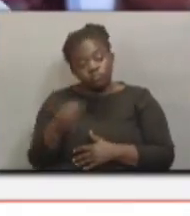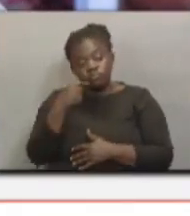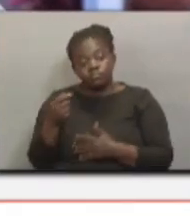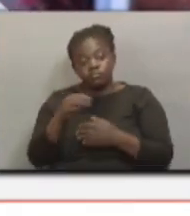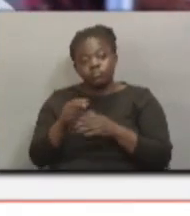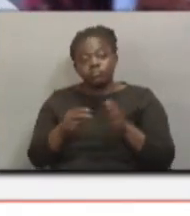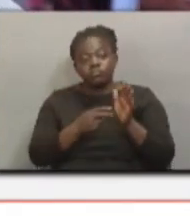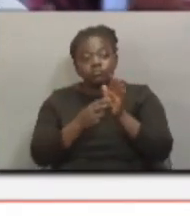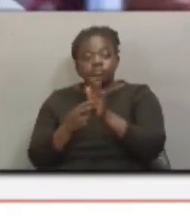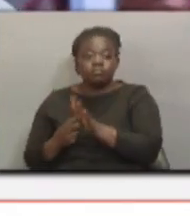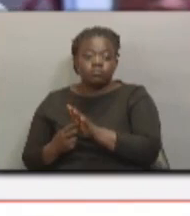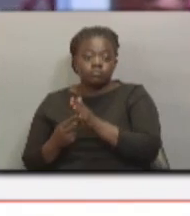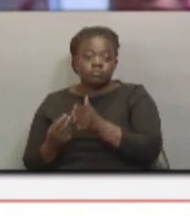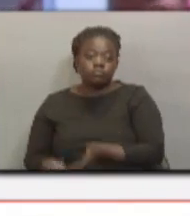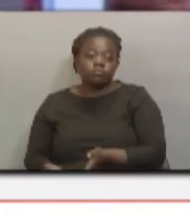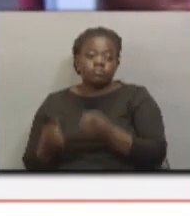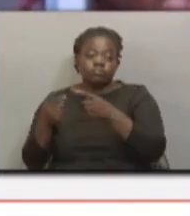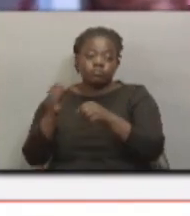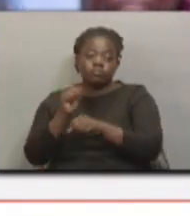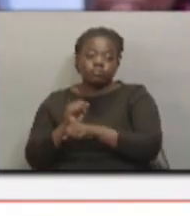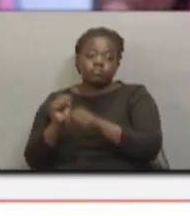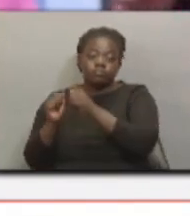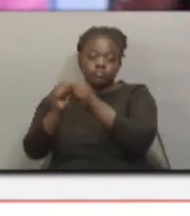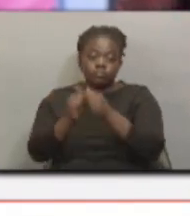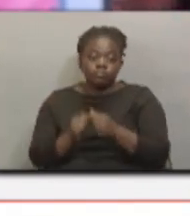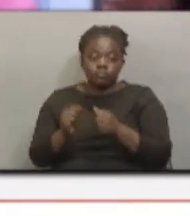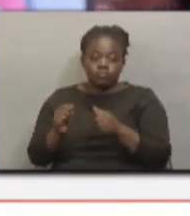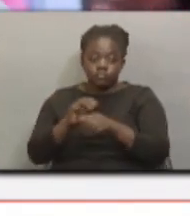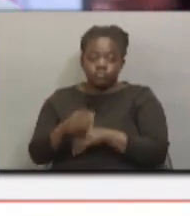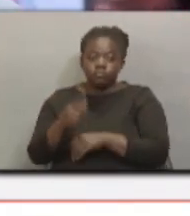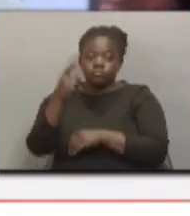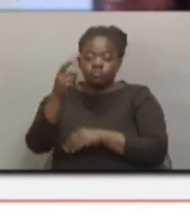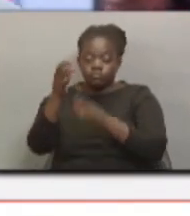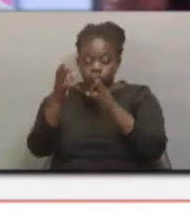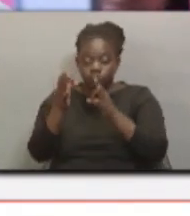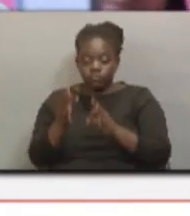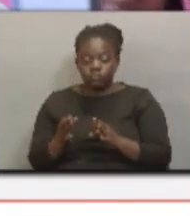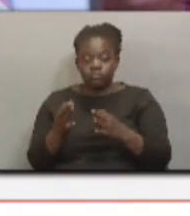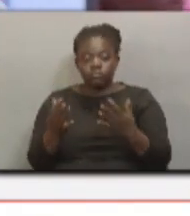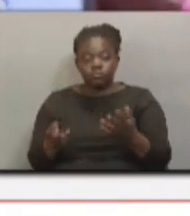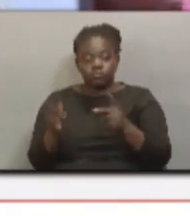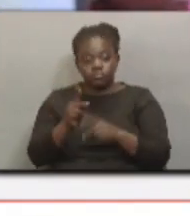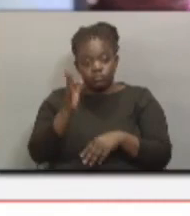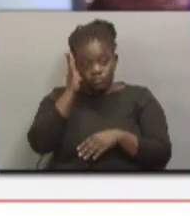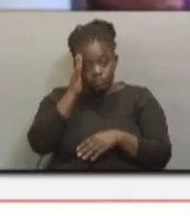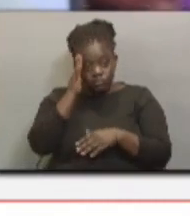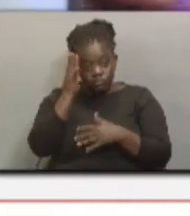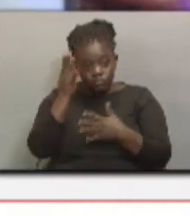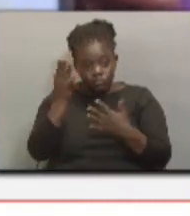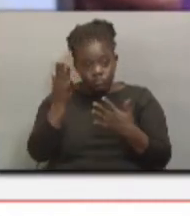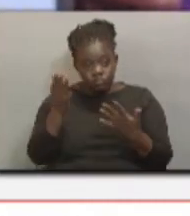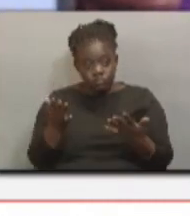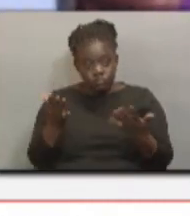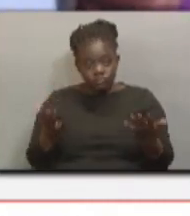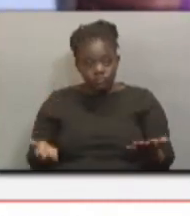emyoleso mu Bwakabaka bwe tukigatta ne tukola ekintu kimu. Yaberanga abantu bamanyi nti nga mulaba bamanyi bibala